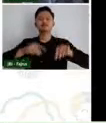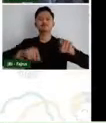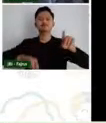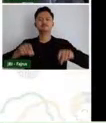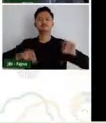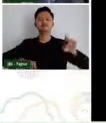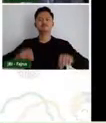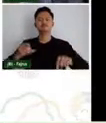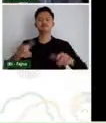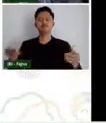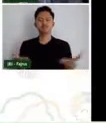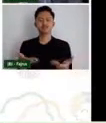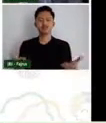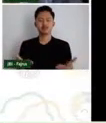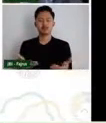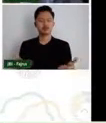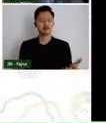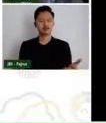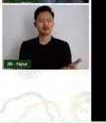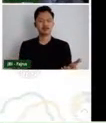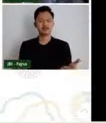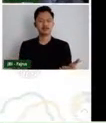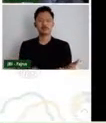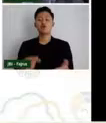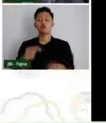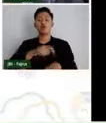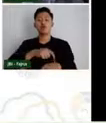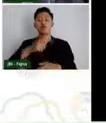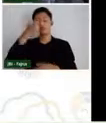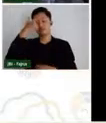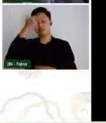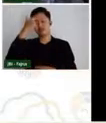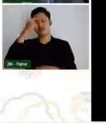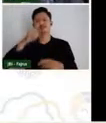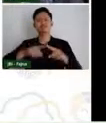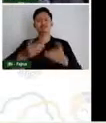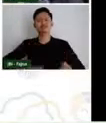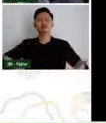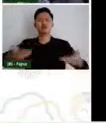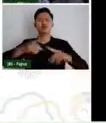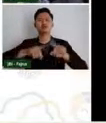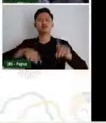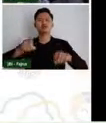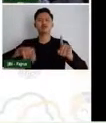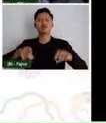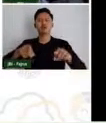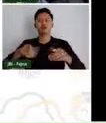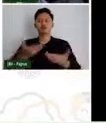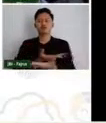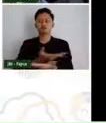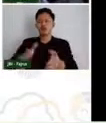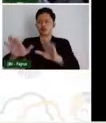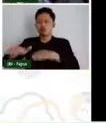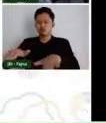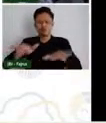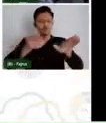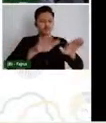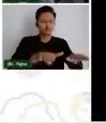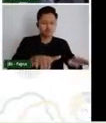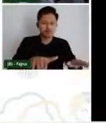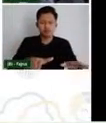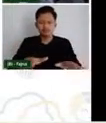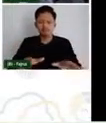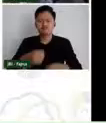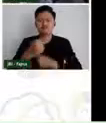dalam satu pembelajaran gitu, untuk mengcover semua keadaan yang ada pada murid. Guru akan